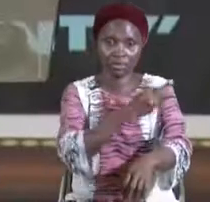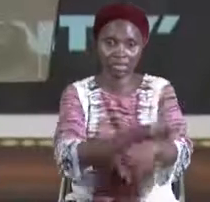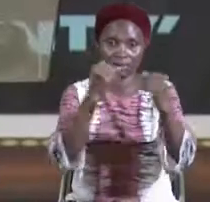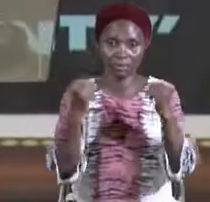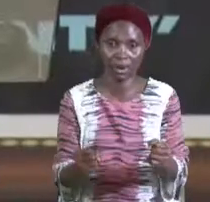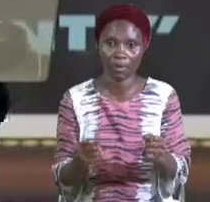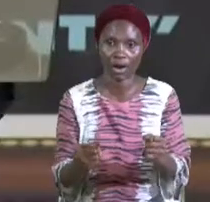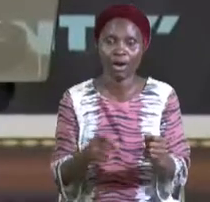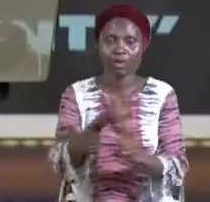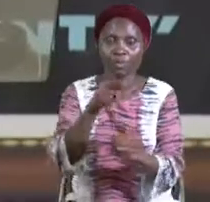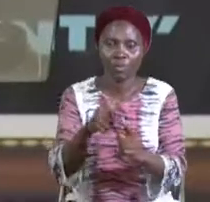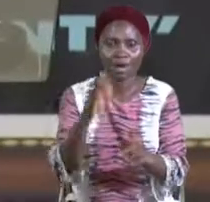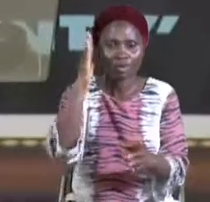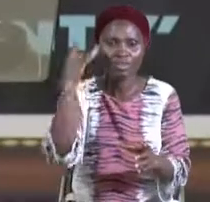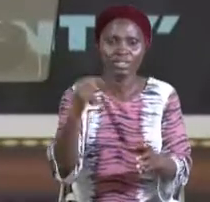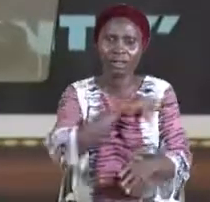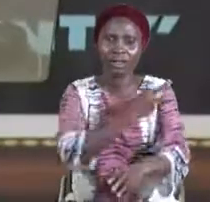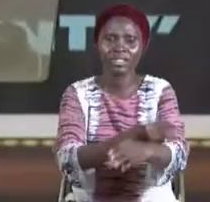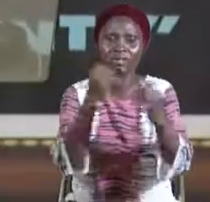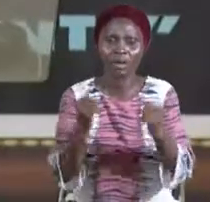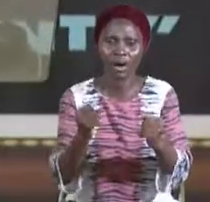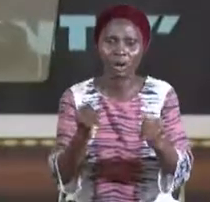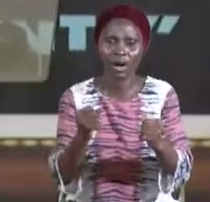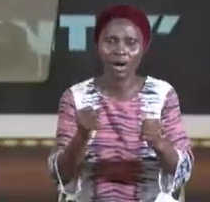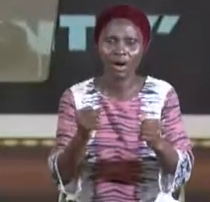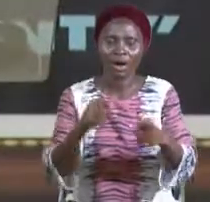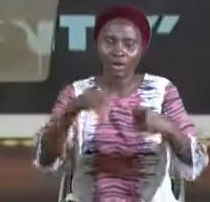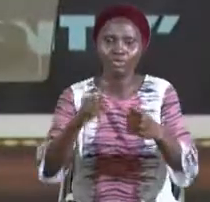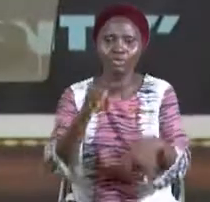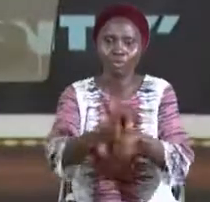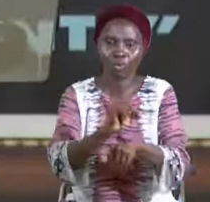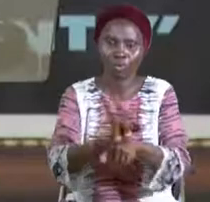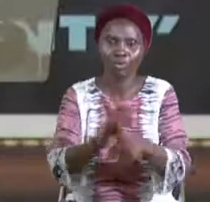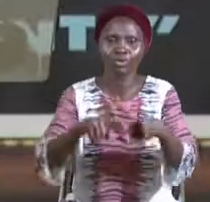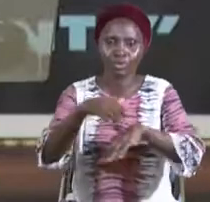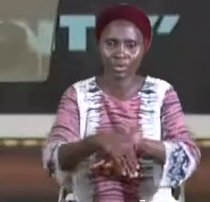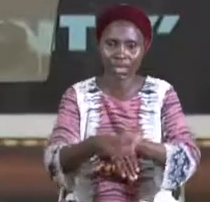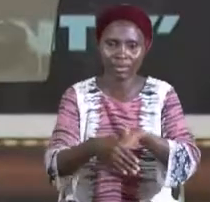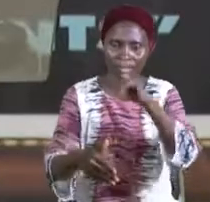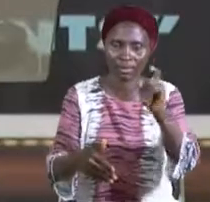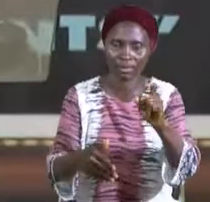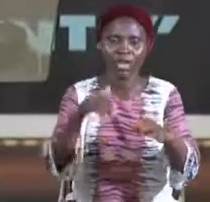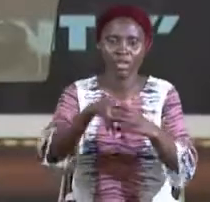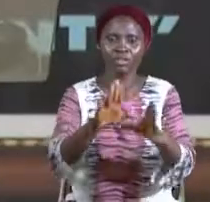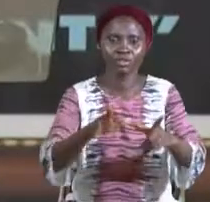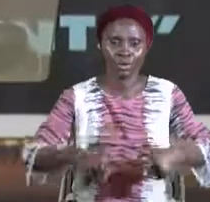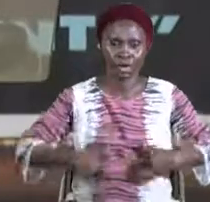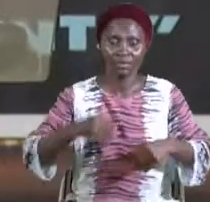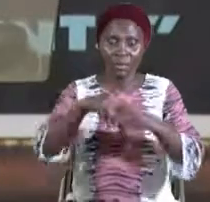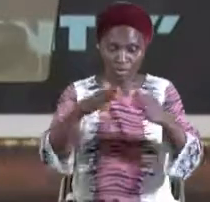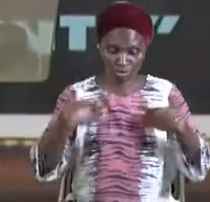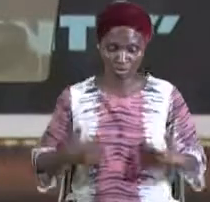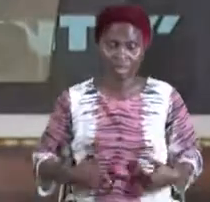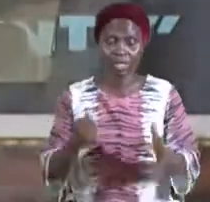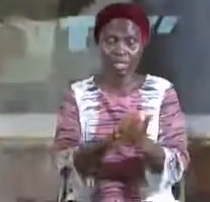Oui, la grande puissance de Dieu va agir dans ton cœur, dans ta vie, dans ton esprit, dans ton corps. Et cette grande puissance de Dieu agira